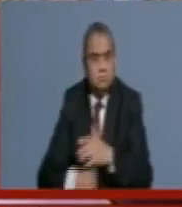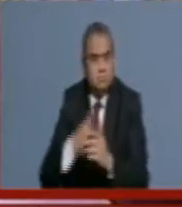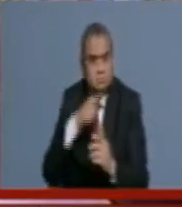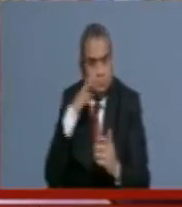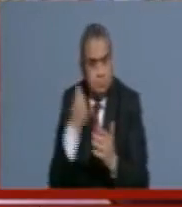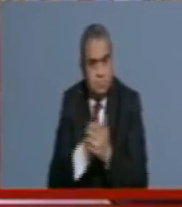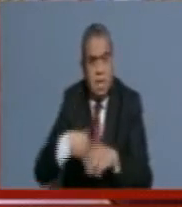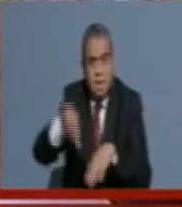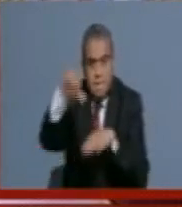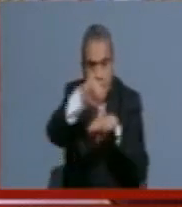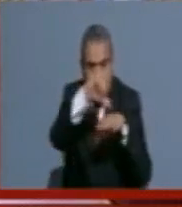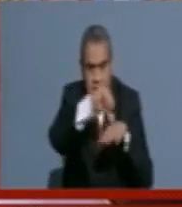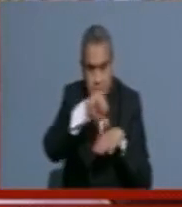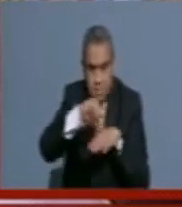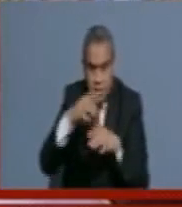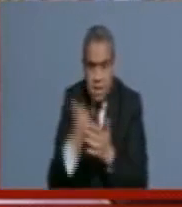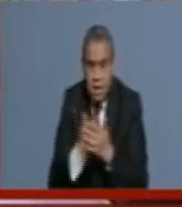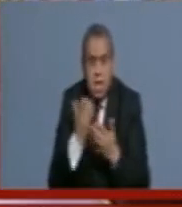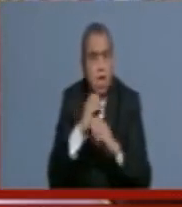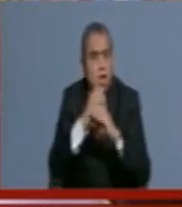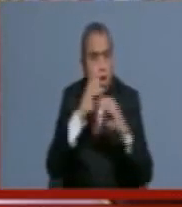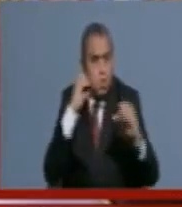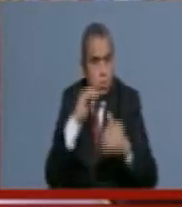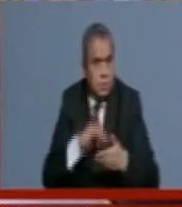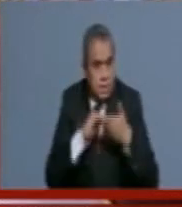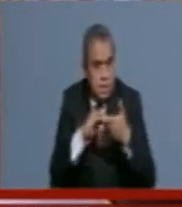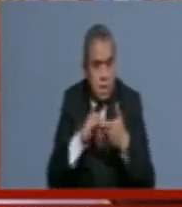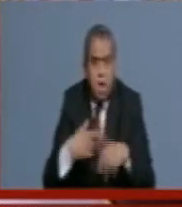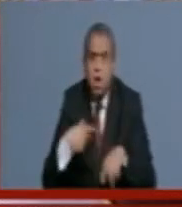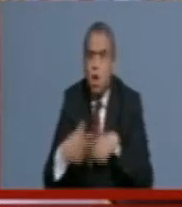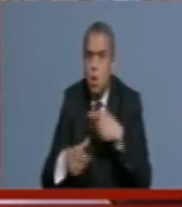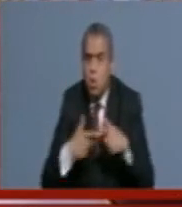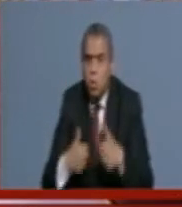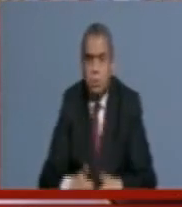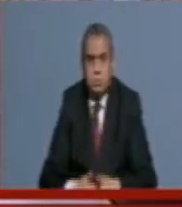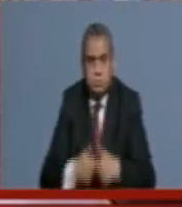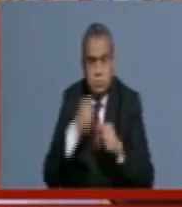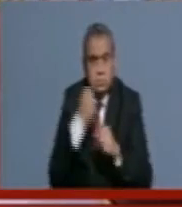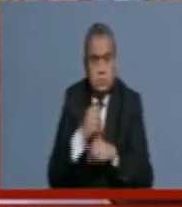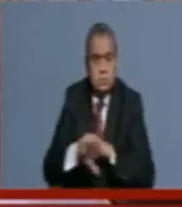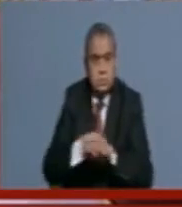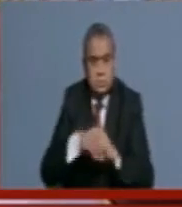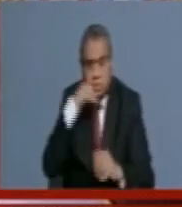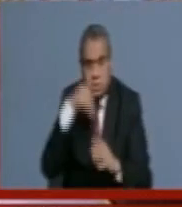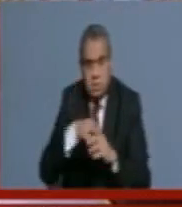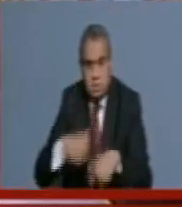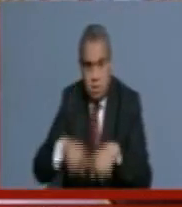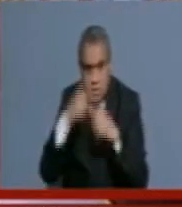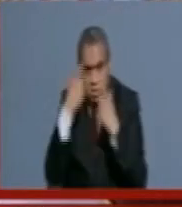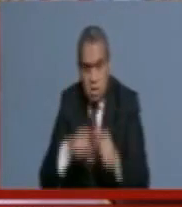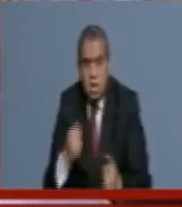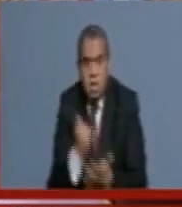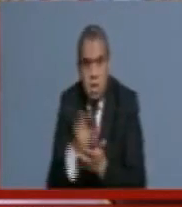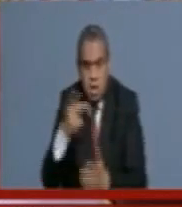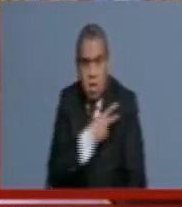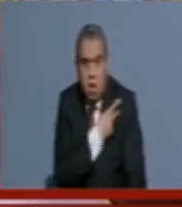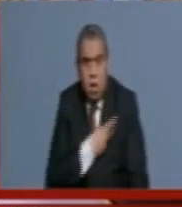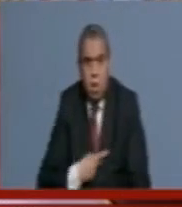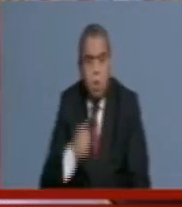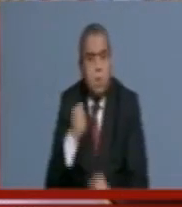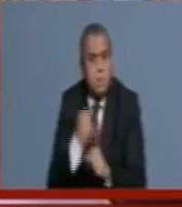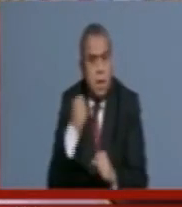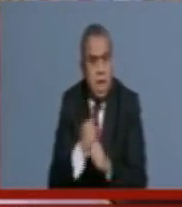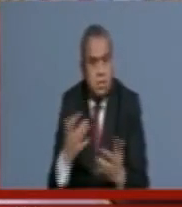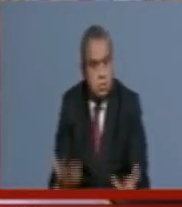مقرات وسائل النقل، توفير كل اللوجستيات المطلوبة لإنجاح العملية الانتخابية. أجهزة الدولة المرسلة في الحكومة قامت بدورها